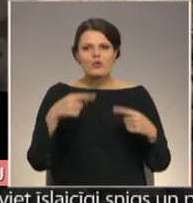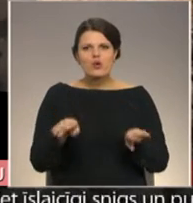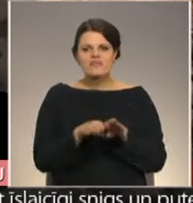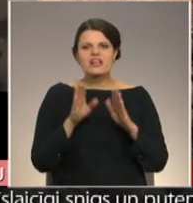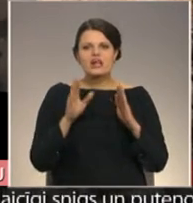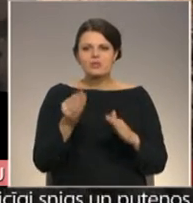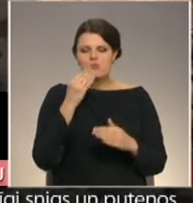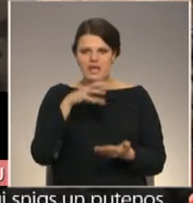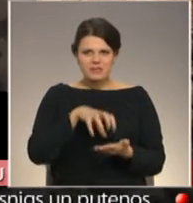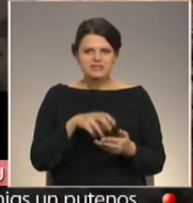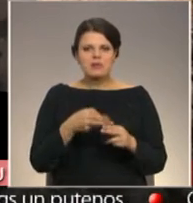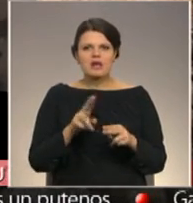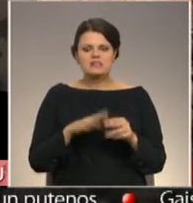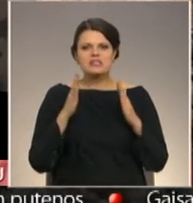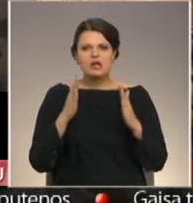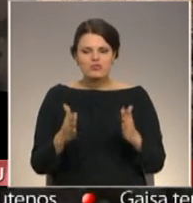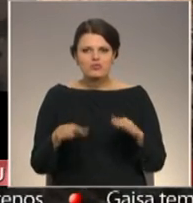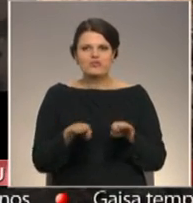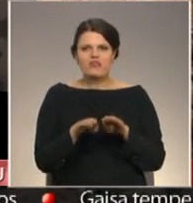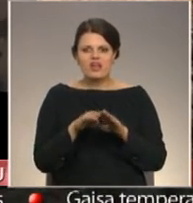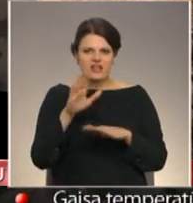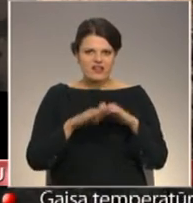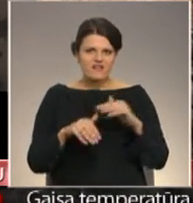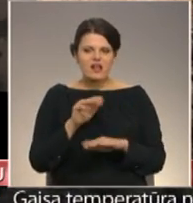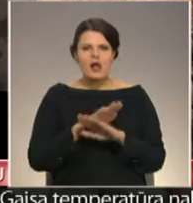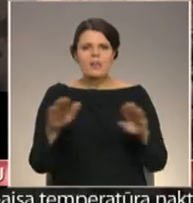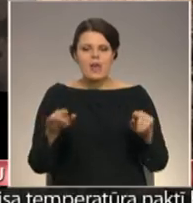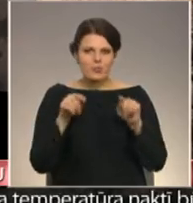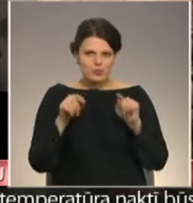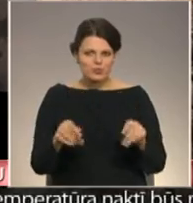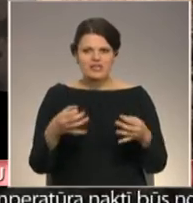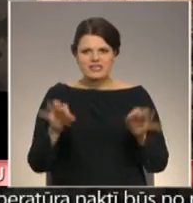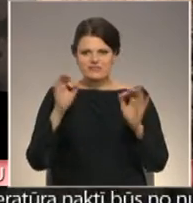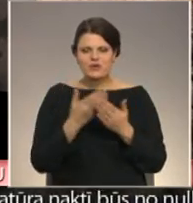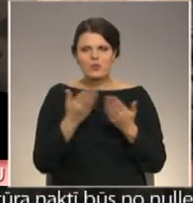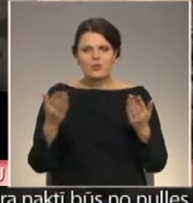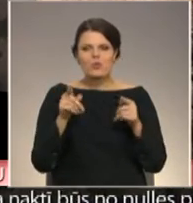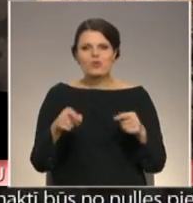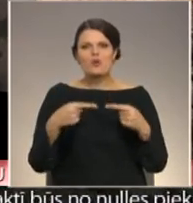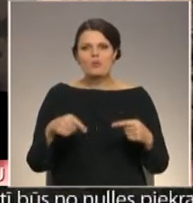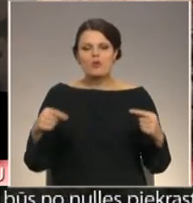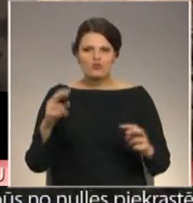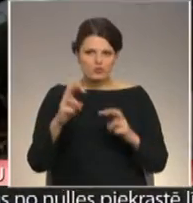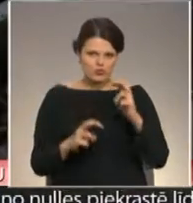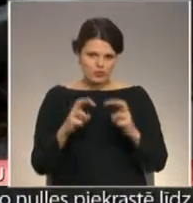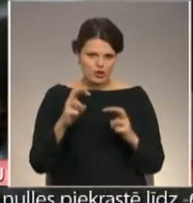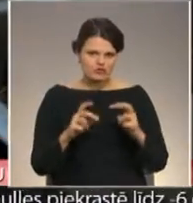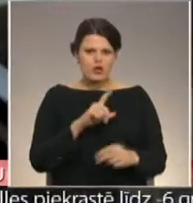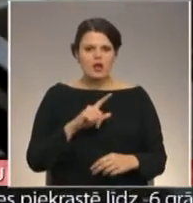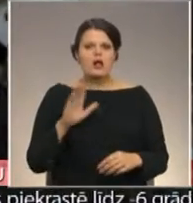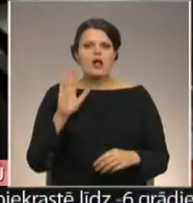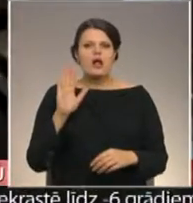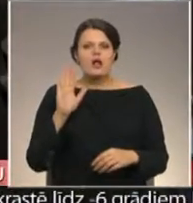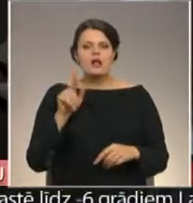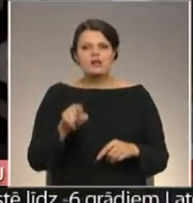būtu barības bāze, būtu arī vienāda kvalitāte, nebūtu tik svarīgi, kur vairs tas produkts tiek ražots. Latvijas slieku